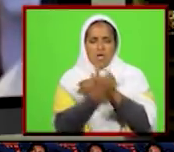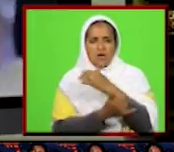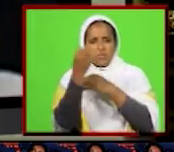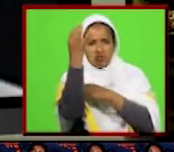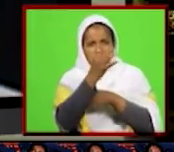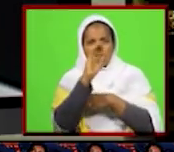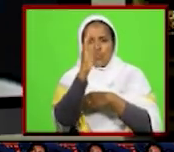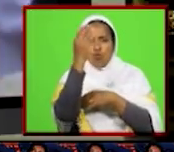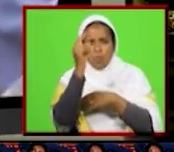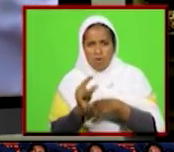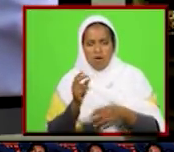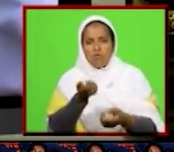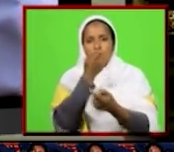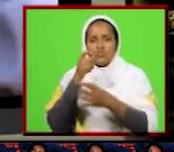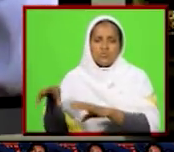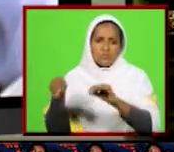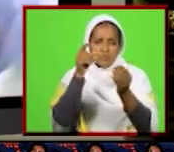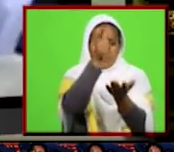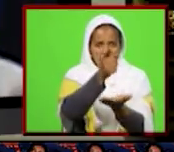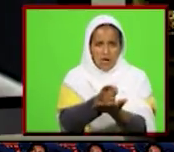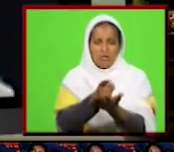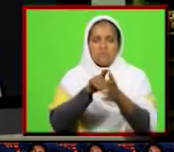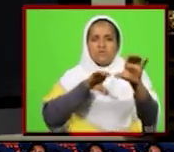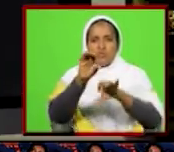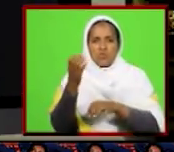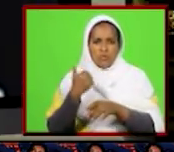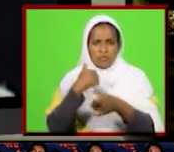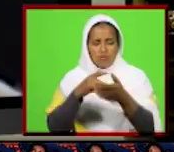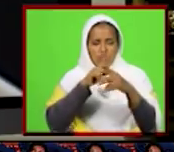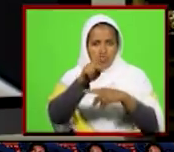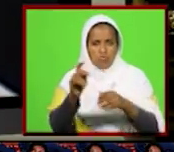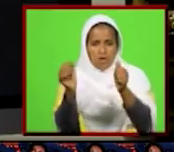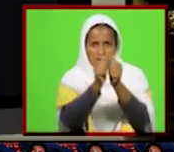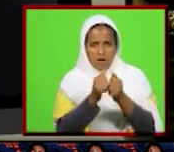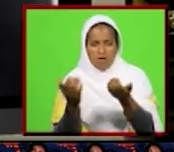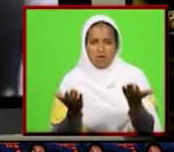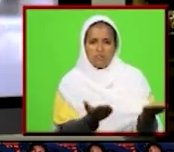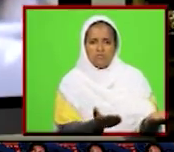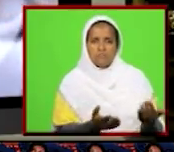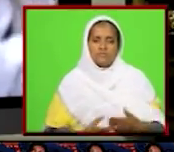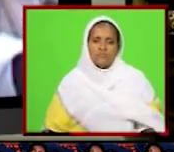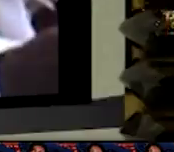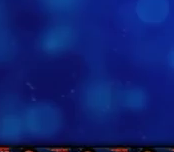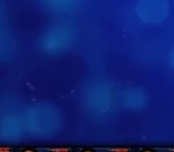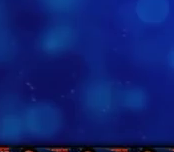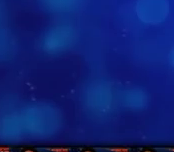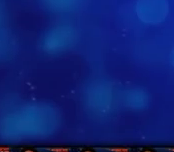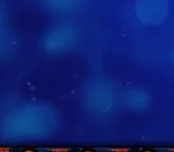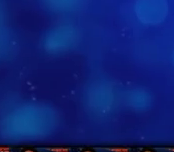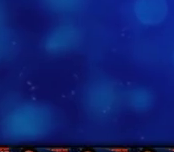በባሌ ሀገረ ስብከት ጎባ የአብነት ትምህርት ቤት ምርቃት ተካሂዶ ነበር። መርሃ ግብሩን በጋራ እንከታተለው።